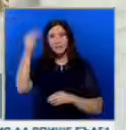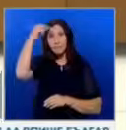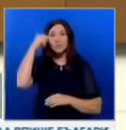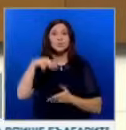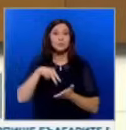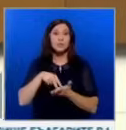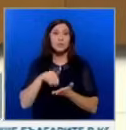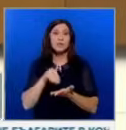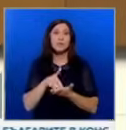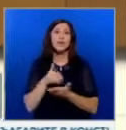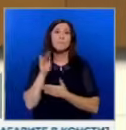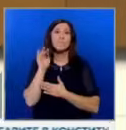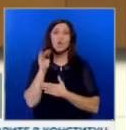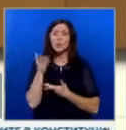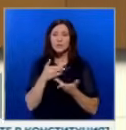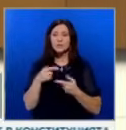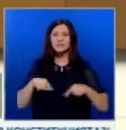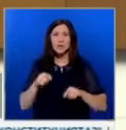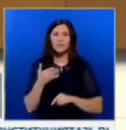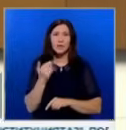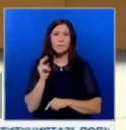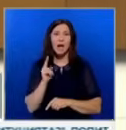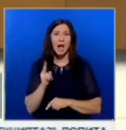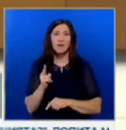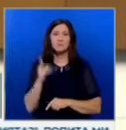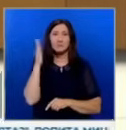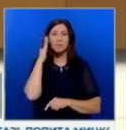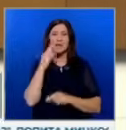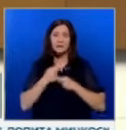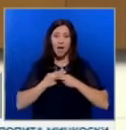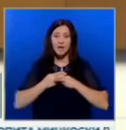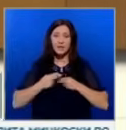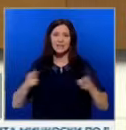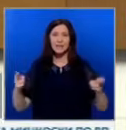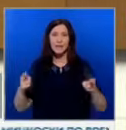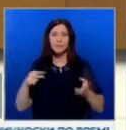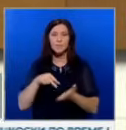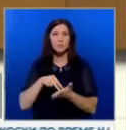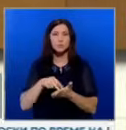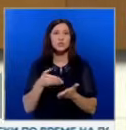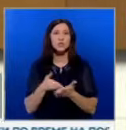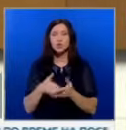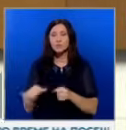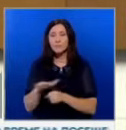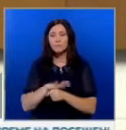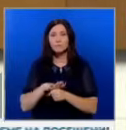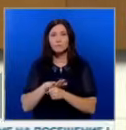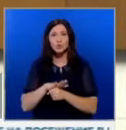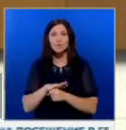залата. Няма как с премиера да разсекретиме позицията, тъй като тя се базира на